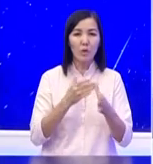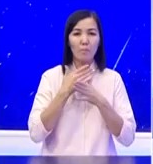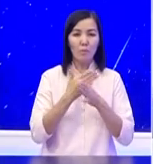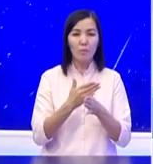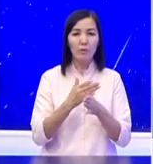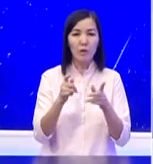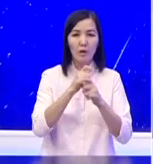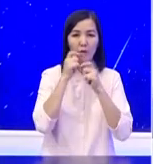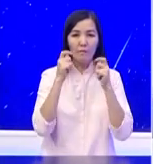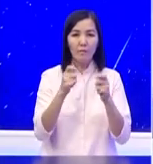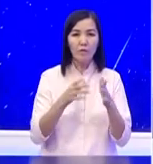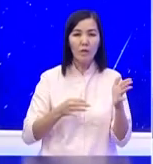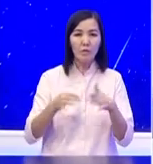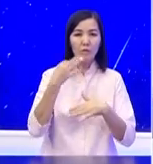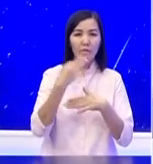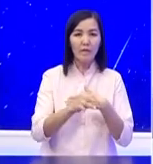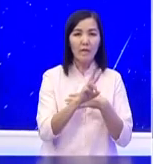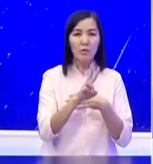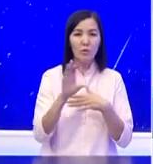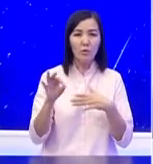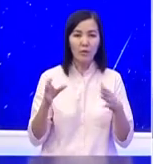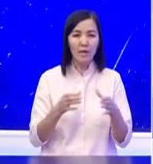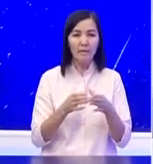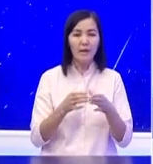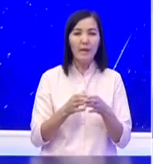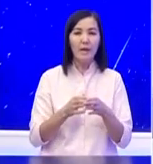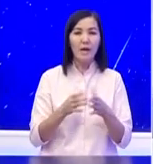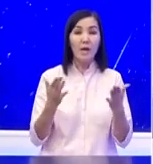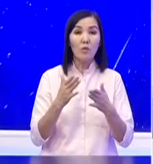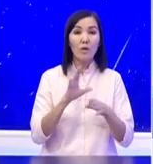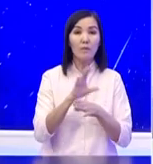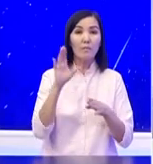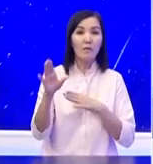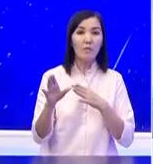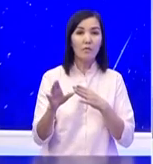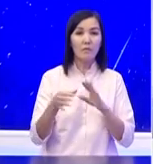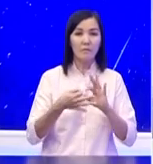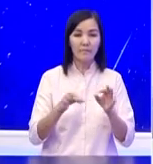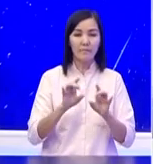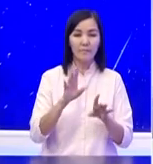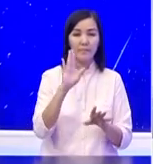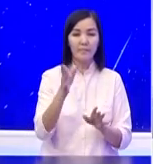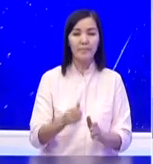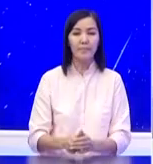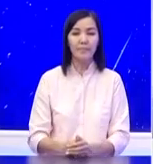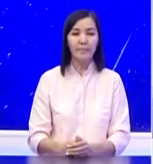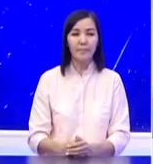состоялось возле здания областного филиала партии «Нуротан». В какой район отправятся подаренные машины, выяснял Анора